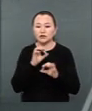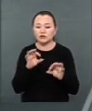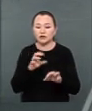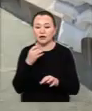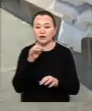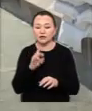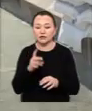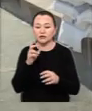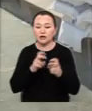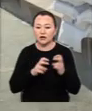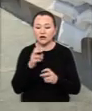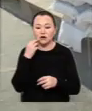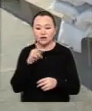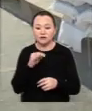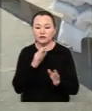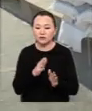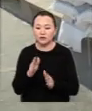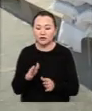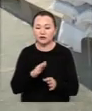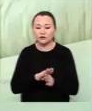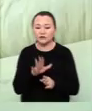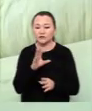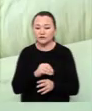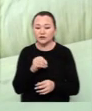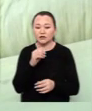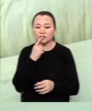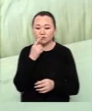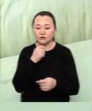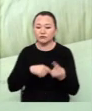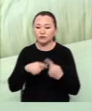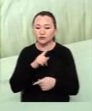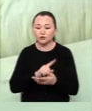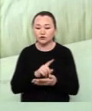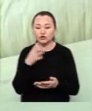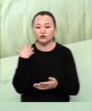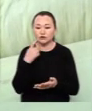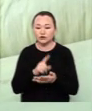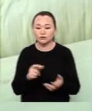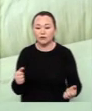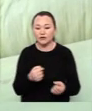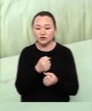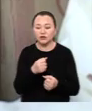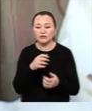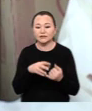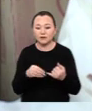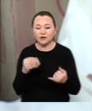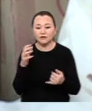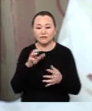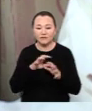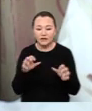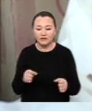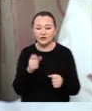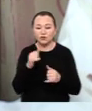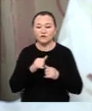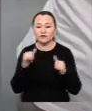Аграриям необходимо заняться качеством и соблюдать севооборот свеклы. Ну а чиновники должны поддержать земледельцев и увеличить